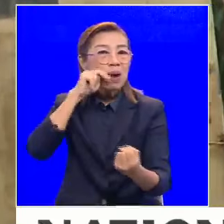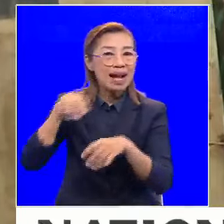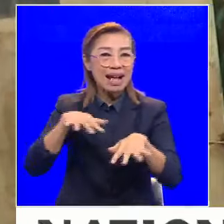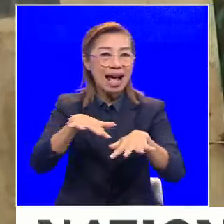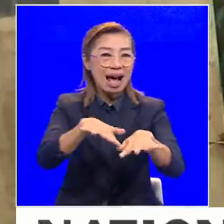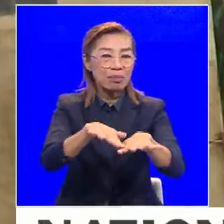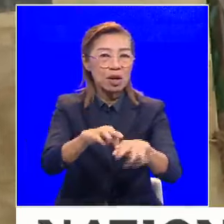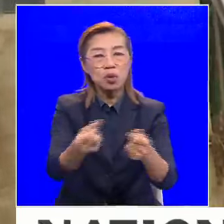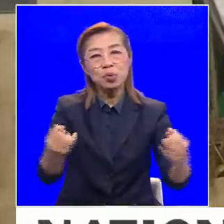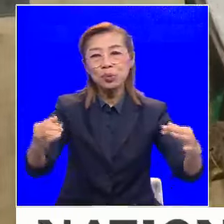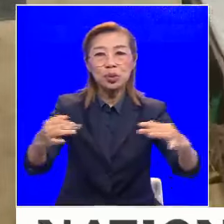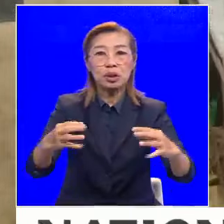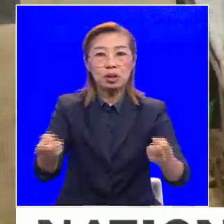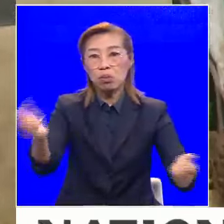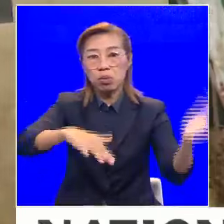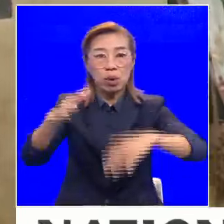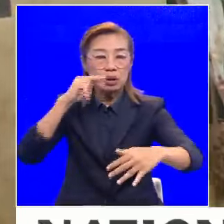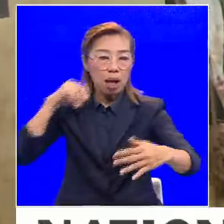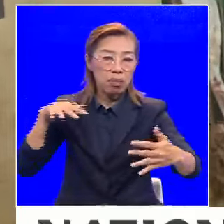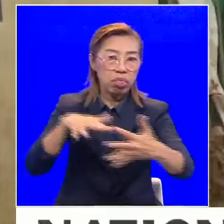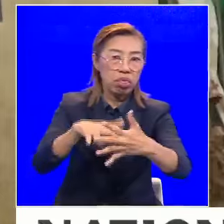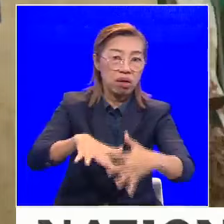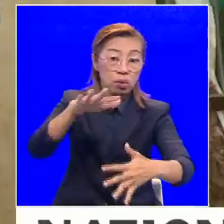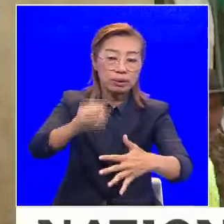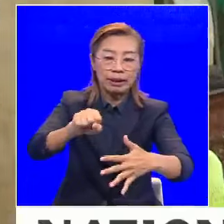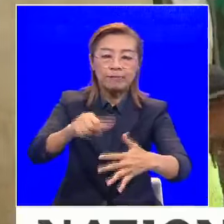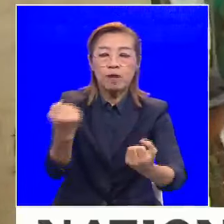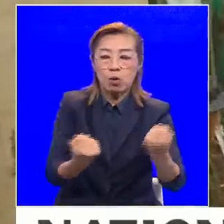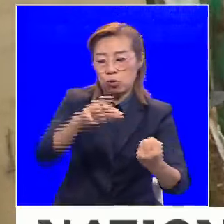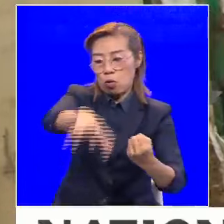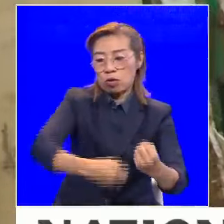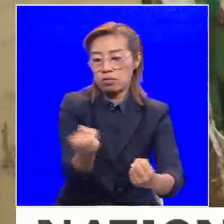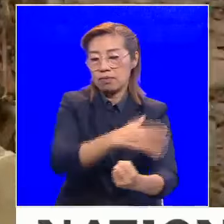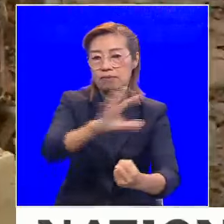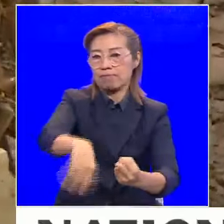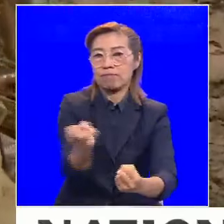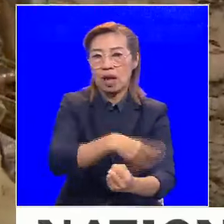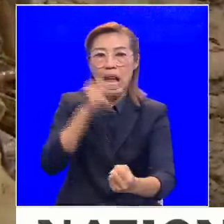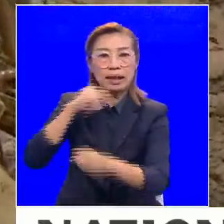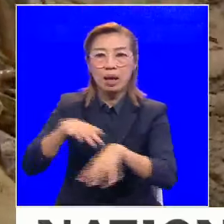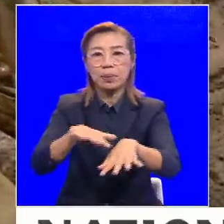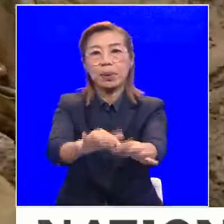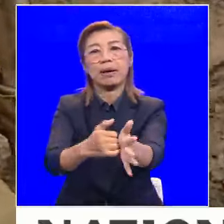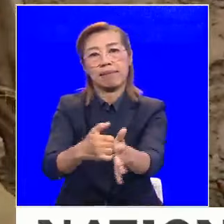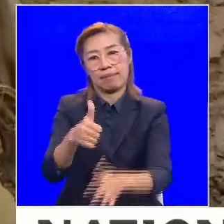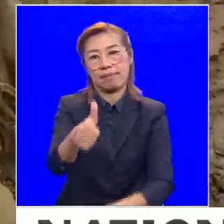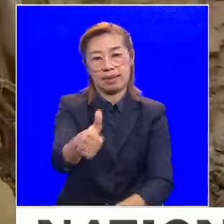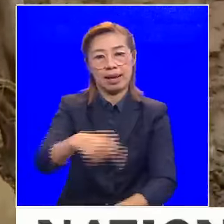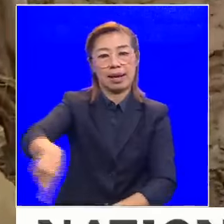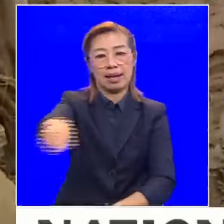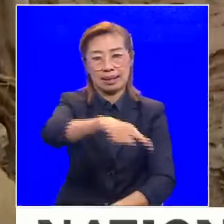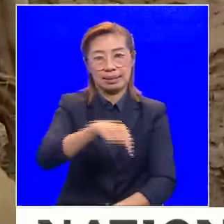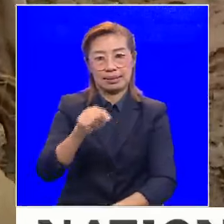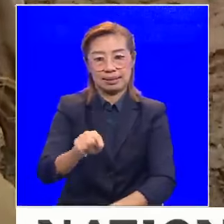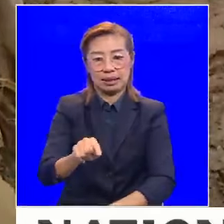ของชุมชนบ้านถ้ำผาจมเนี่ยค่ะเพื่อที่จะเป็นการเปิดทางระบายน้ำตรงคลองระบายน้ำนะคะให้สามารถที่จะระบายน้ำออกจากพื้นที่ได้เ